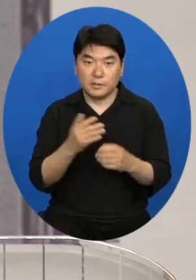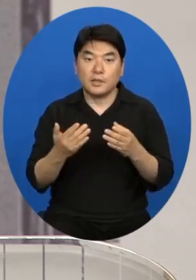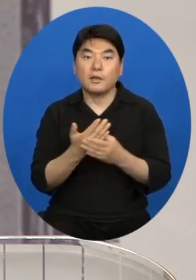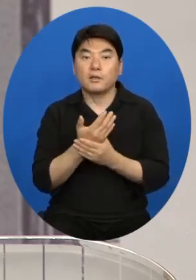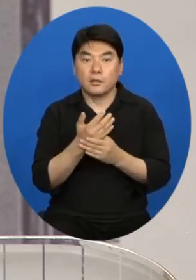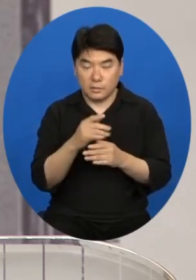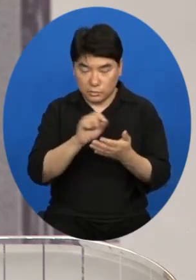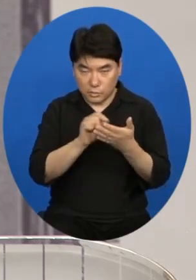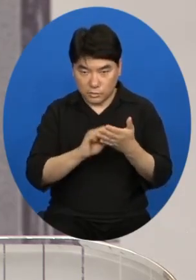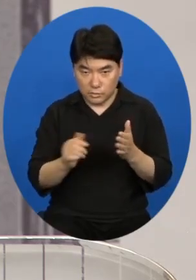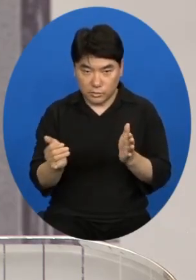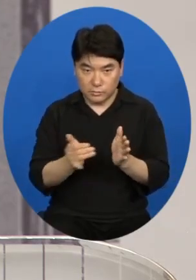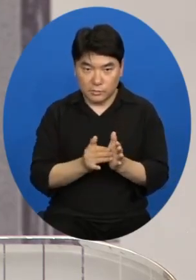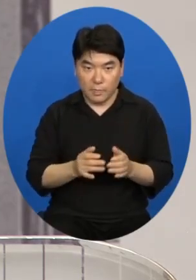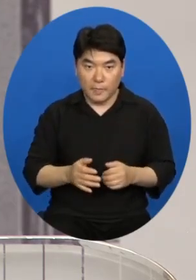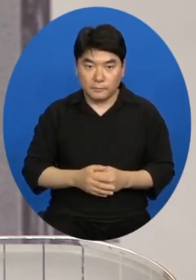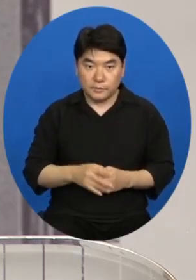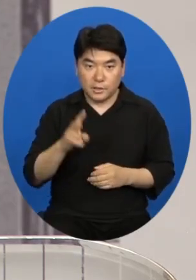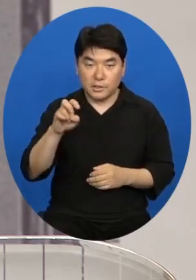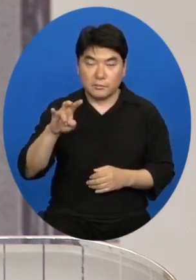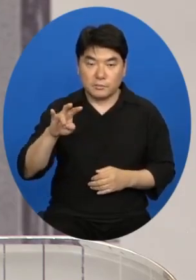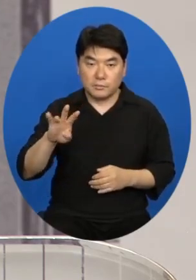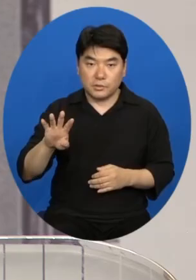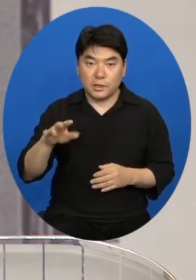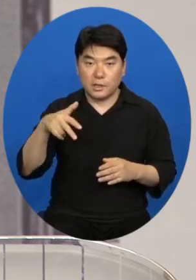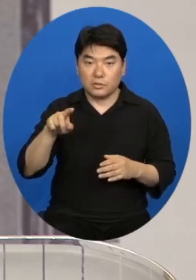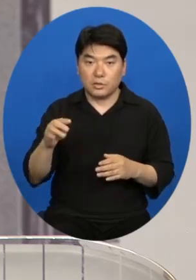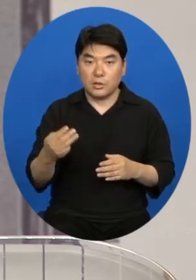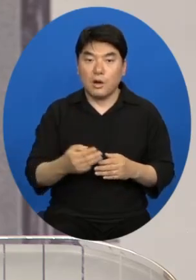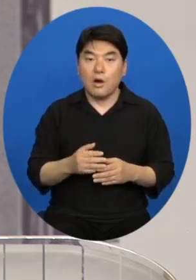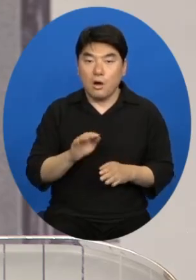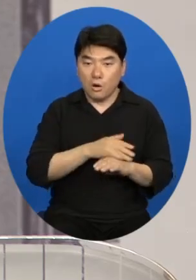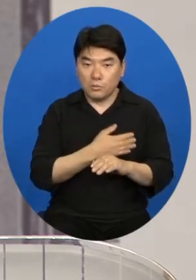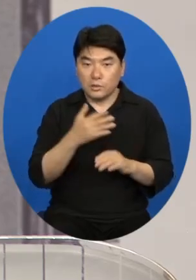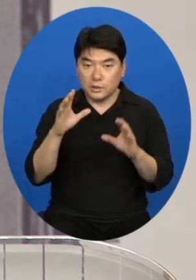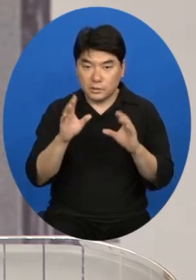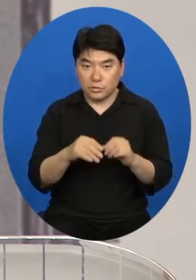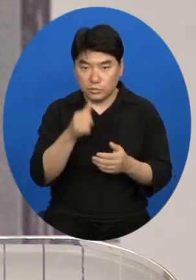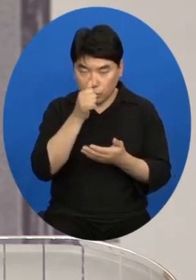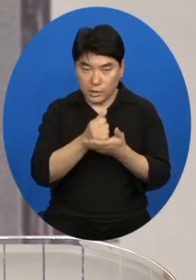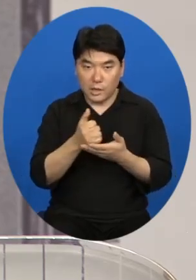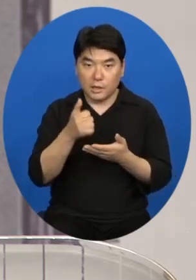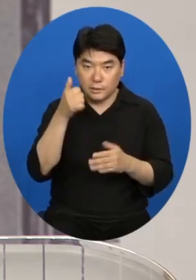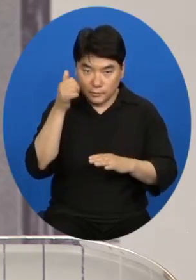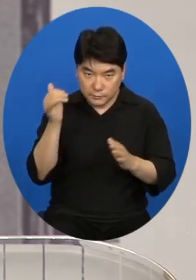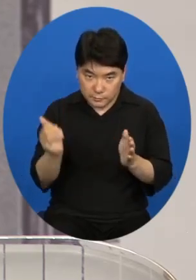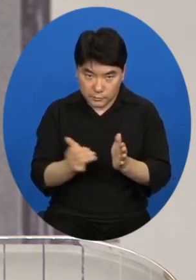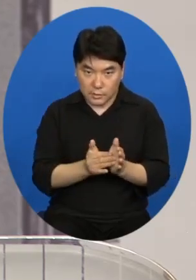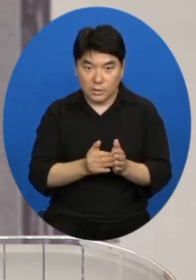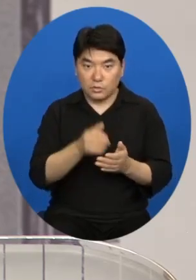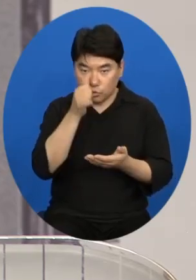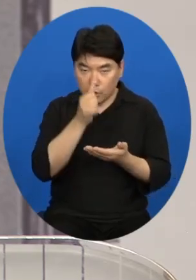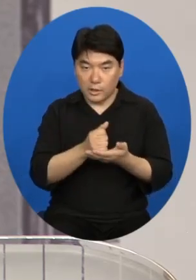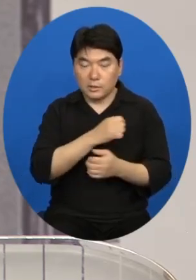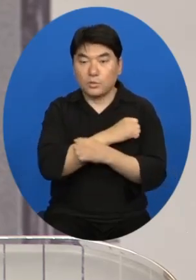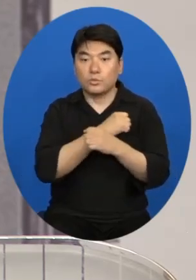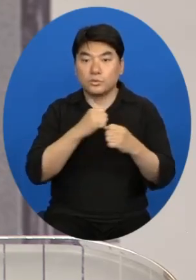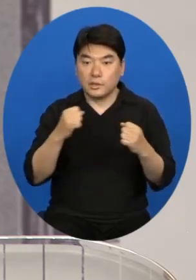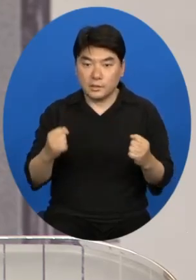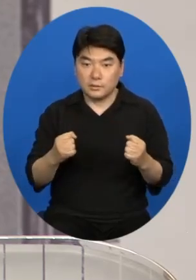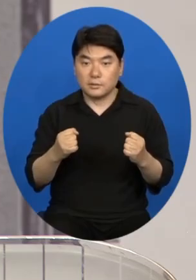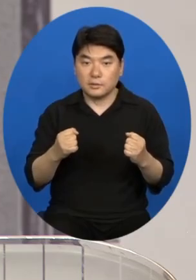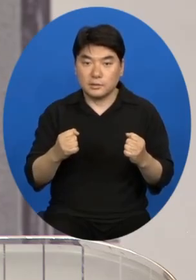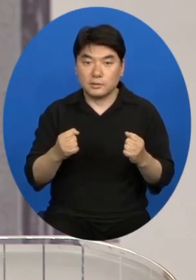것이죠. 24절의 약속 뭐라고요? 허물이 그치고 죄가 끝나고 그 다음에 죄악이 용서되는 것입니다.